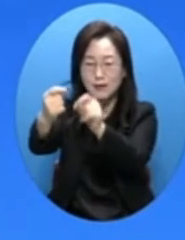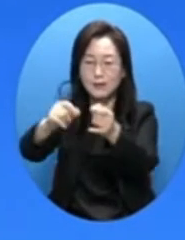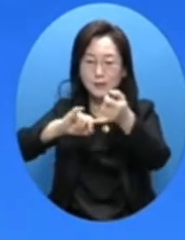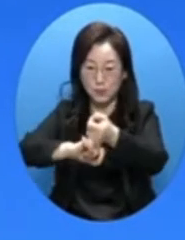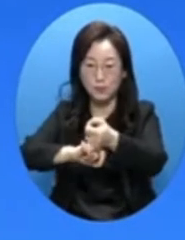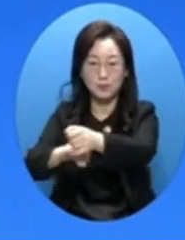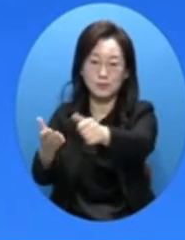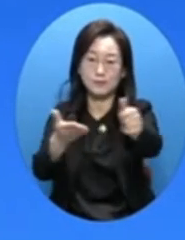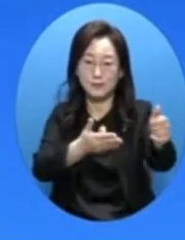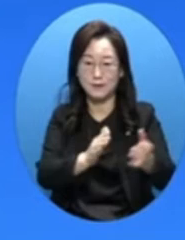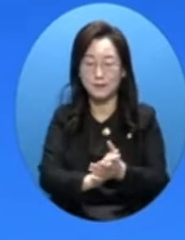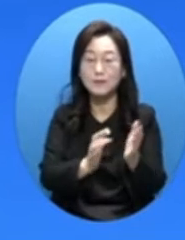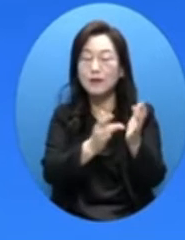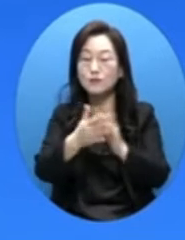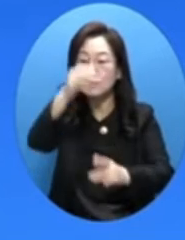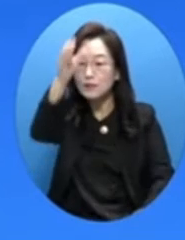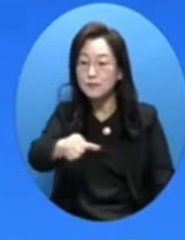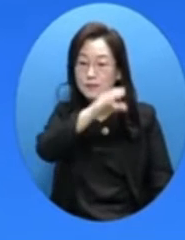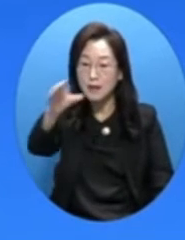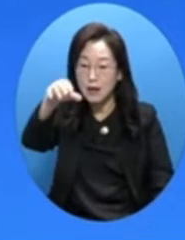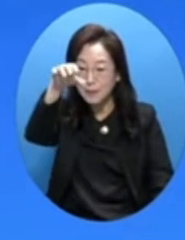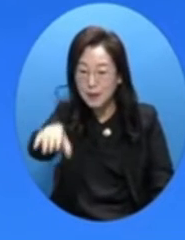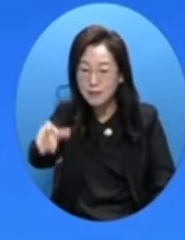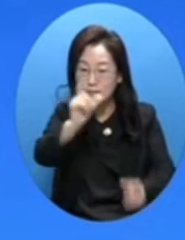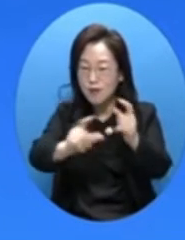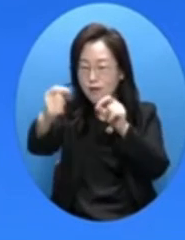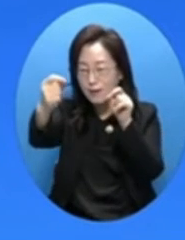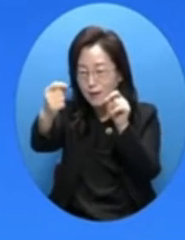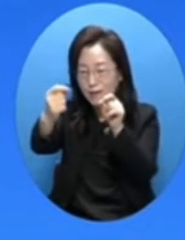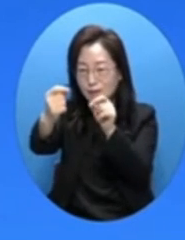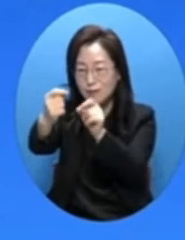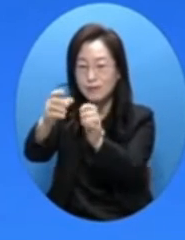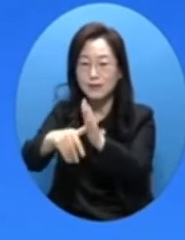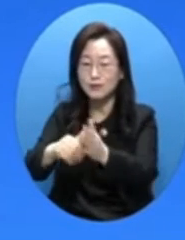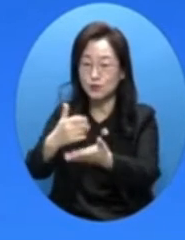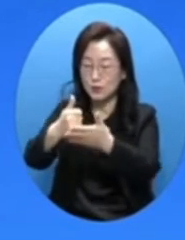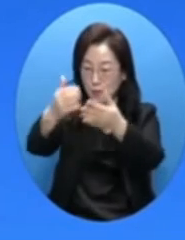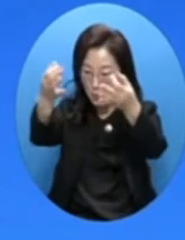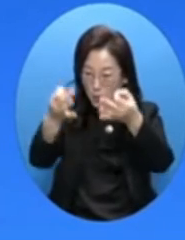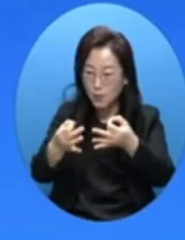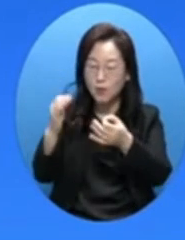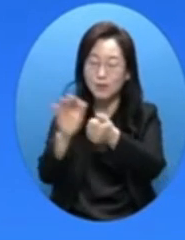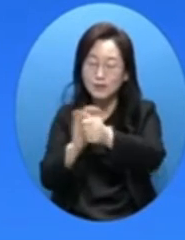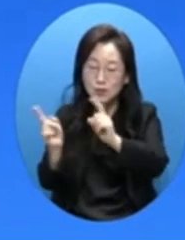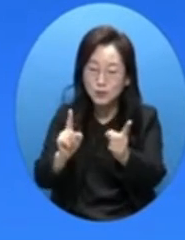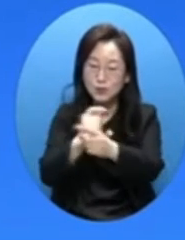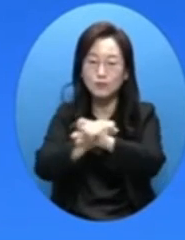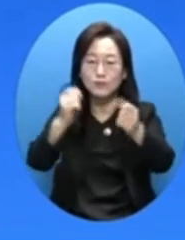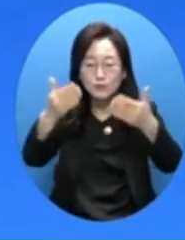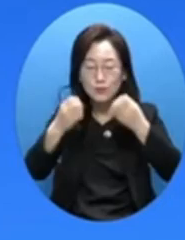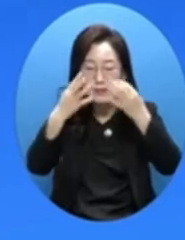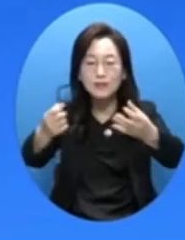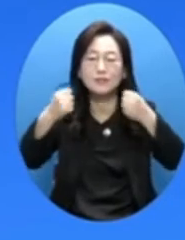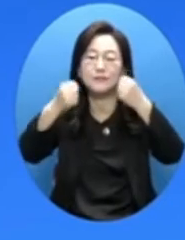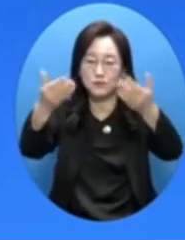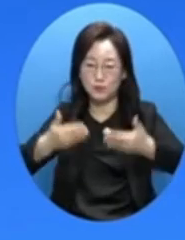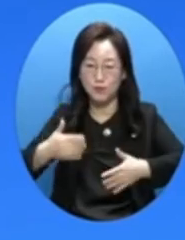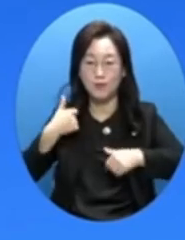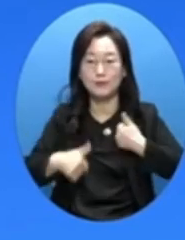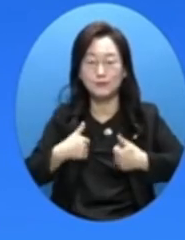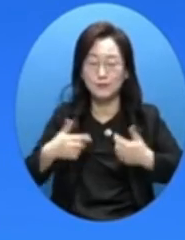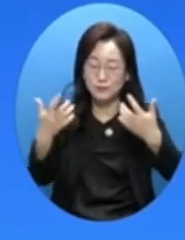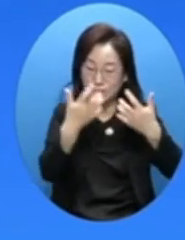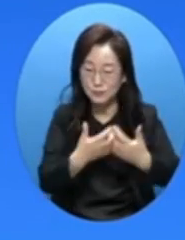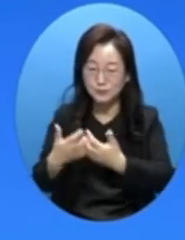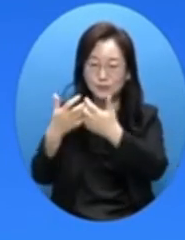되시기를 바랍니다. 예수님의 십자가 앞에 더 가까이 더 가까이 나갈 때 주님이 우리를 치유해 주시고 용서해 주시고 샘을 허락해 주시고 기쁨으로